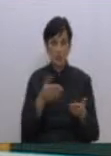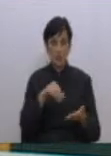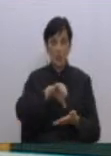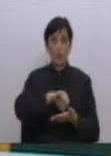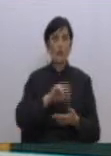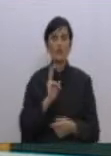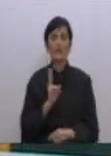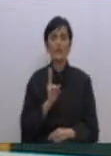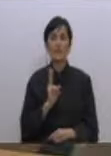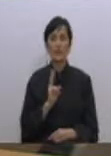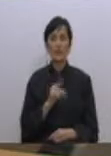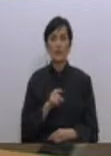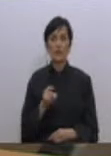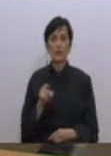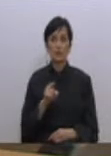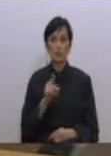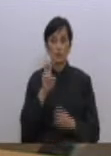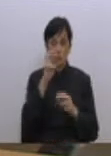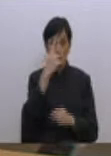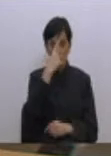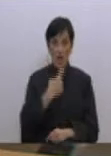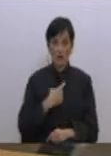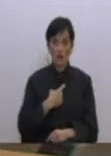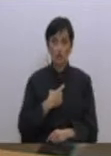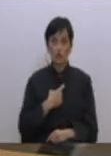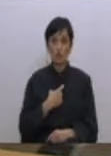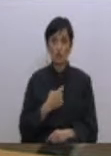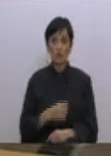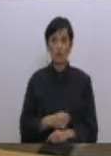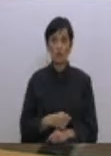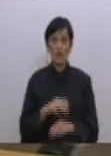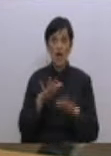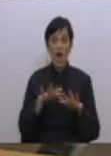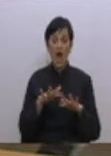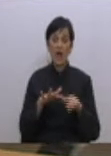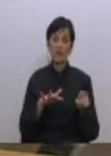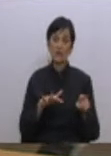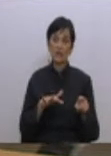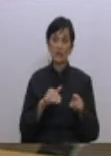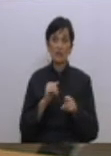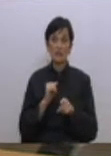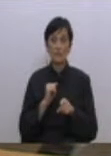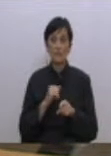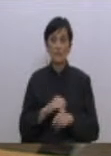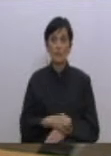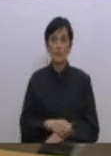Ingam des. Anișne, tu gamu dehă. Adgilina tu ok.